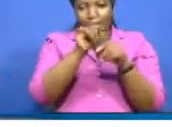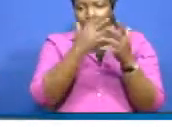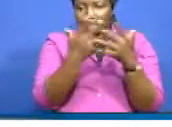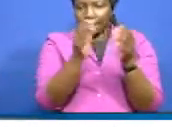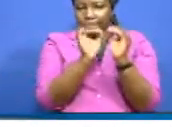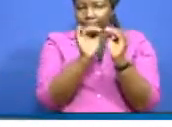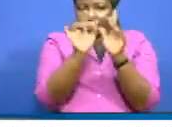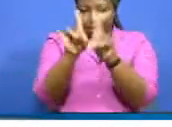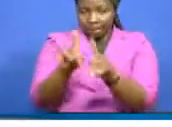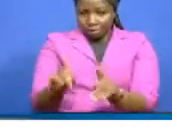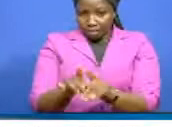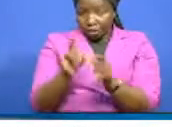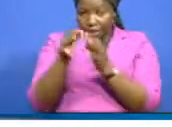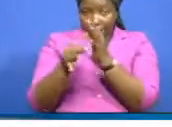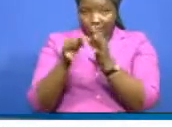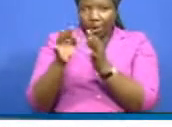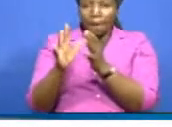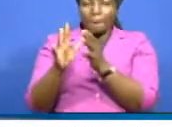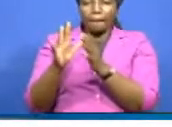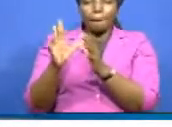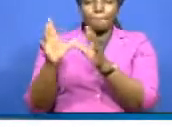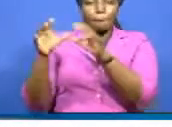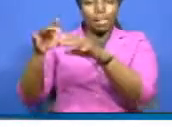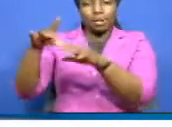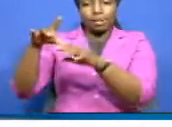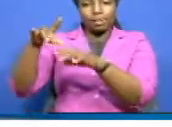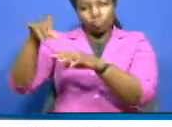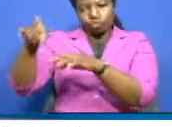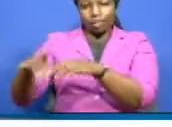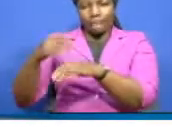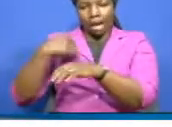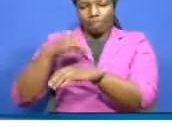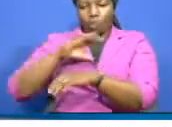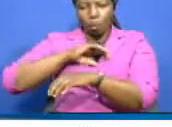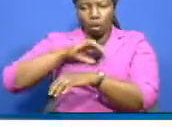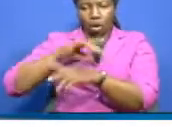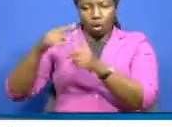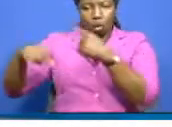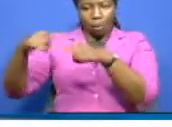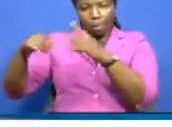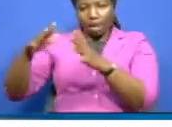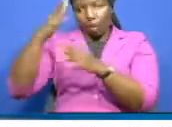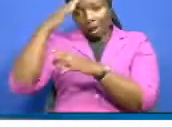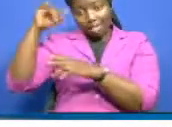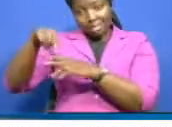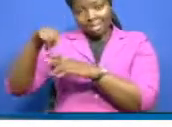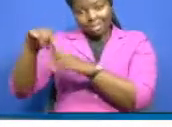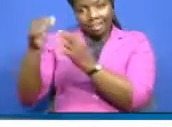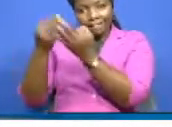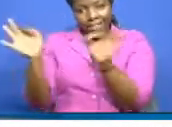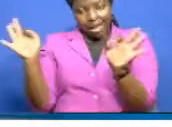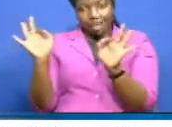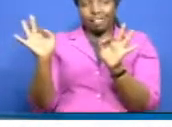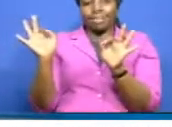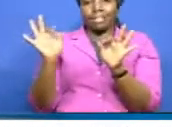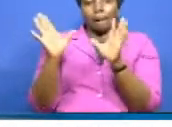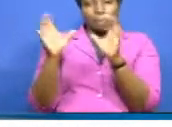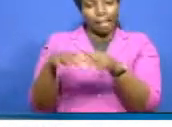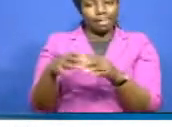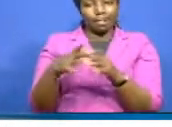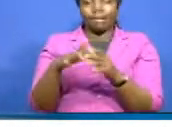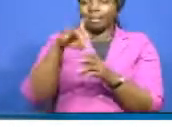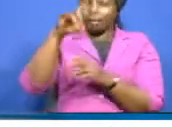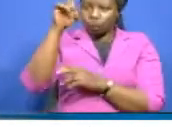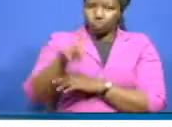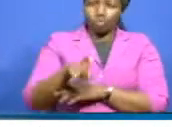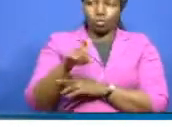chama kinafaa kiwe na mgombea wake, maana ni chama tawala. Chama tawala kinafaa kila mahali kwenye nchi